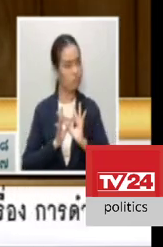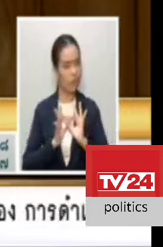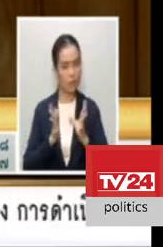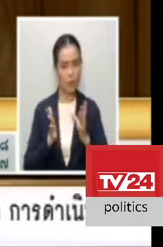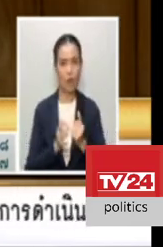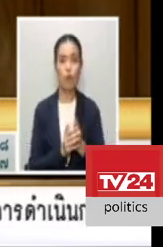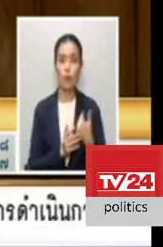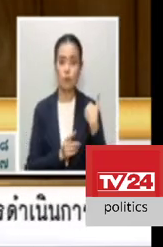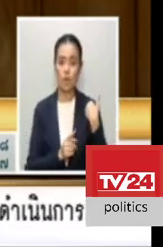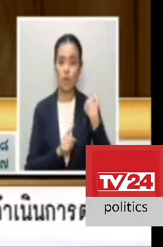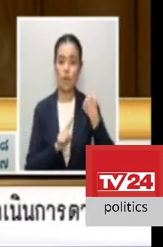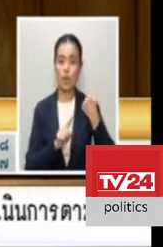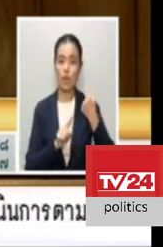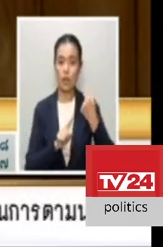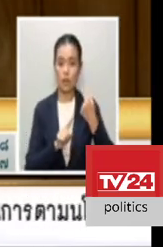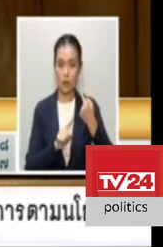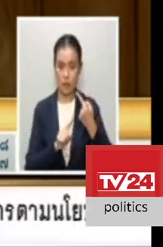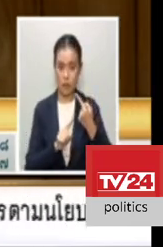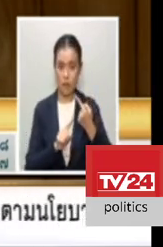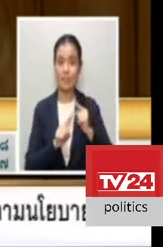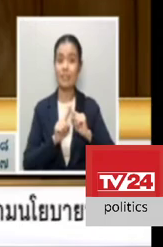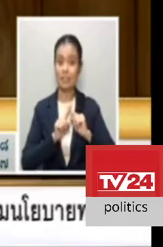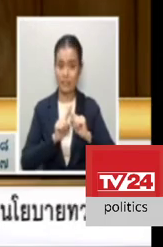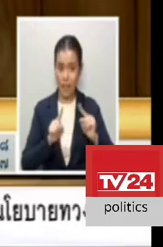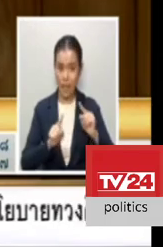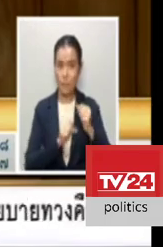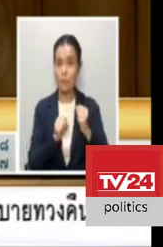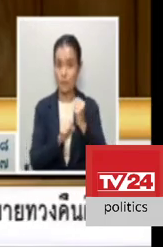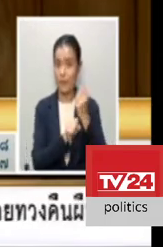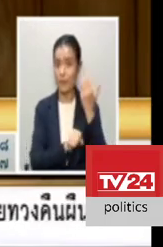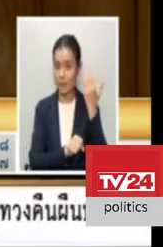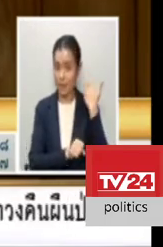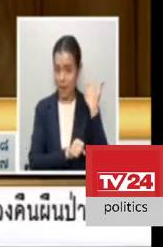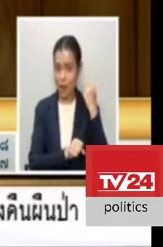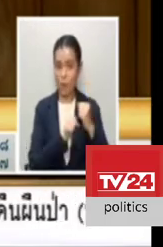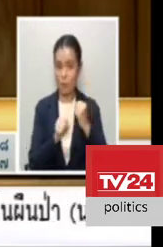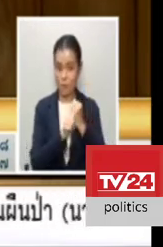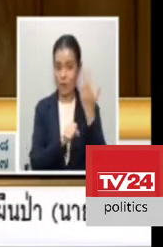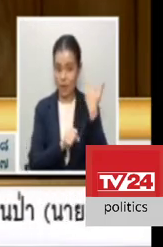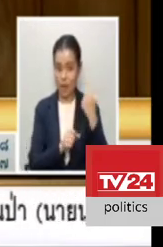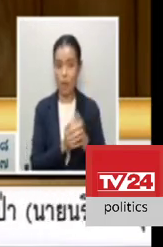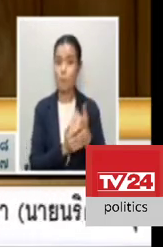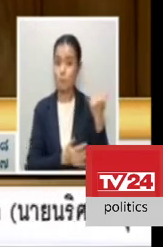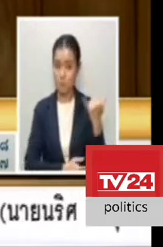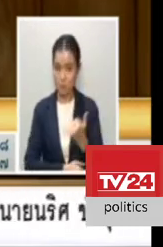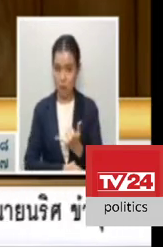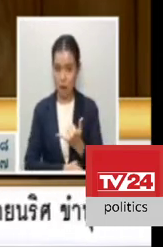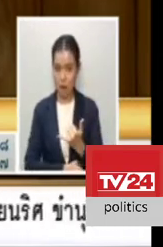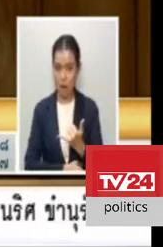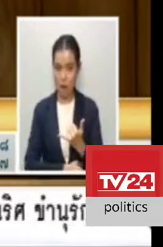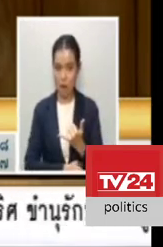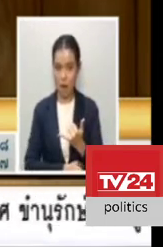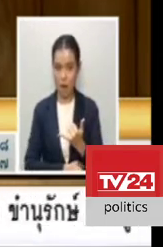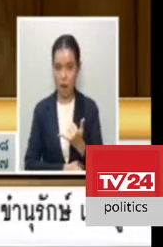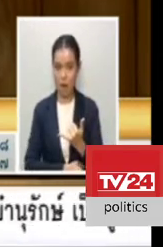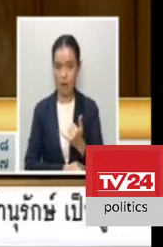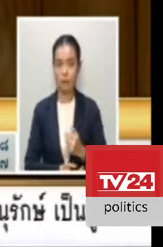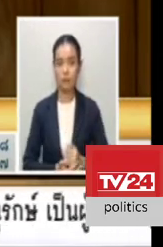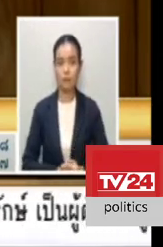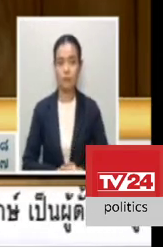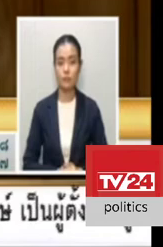จะมีขึ้นในเดือนธันวาคมยกเว้นแต่ปีที่แล้วเนี่ยมาเพราะว่าได้มีการ